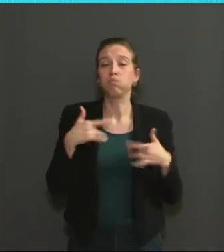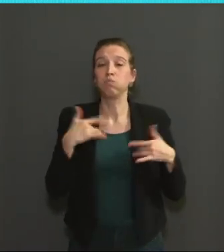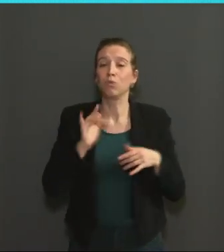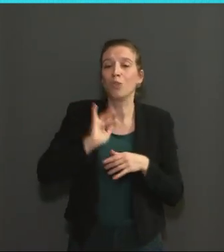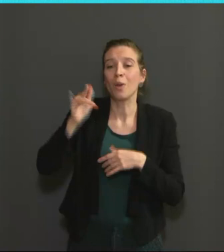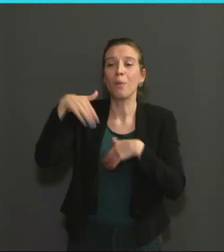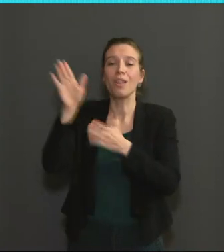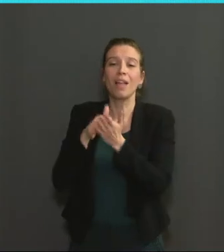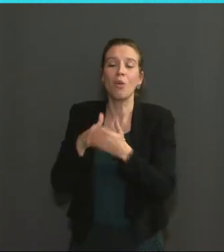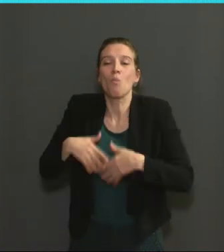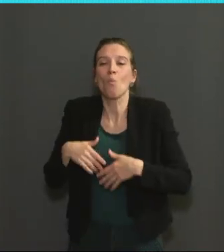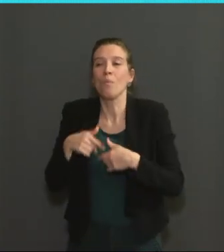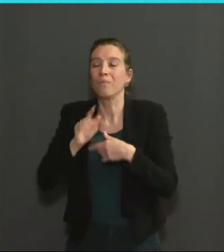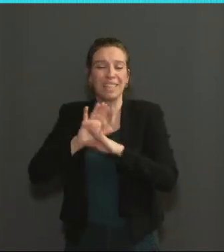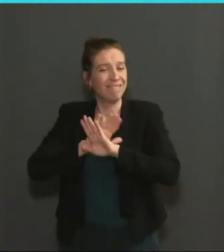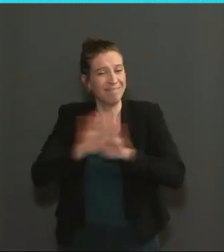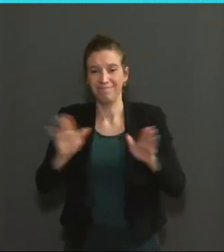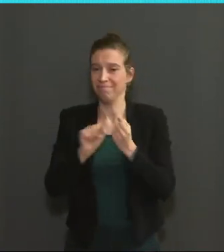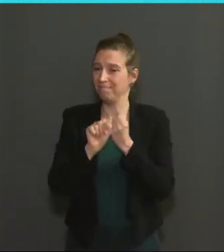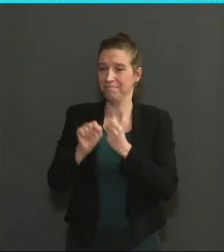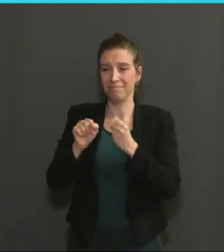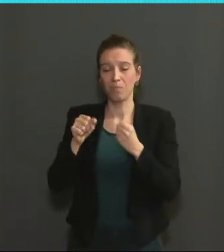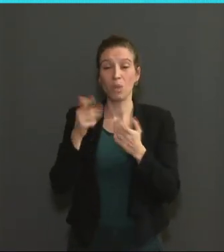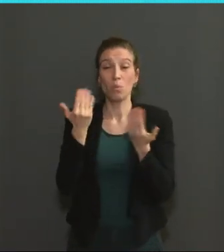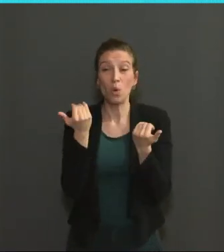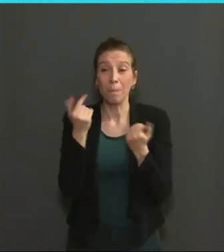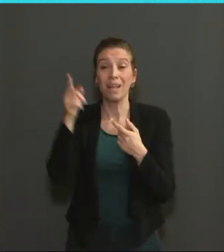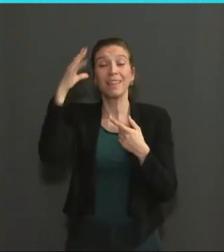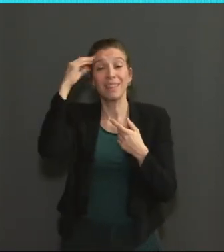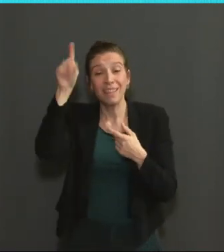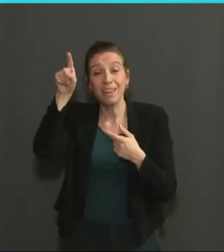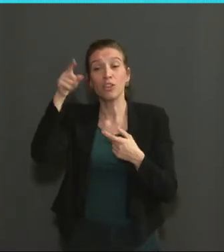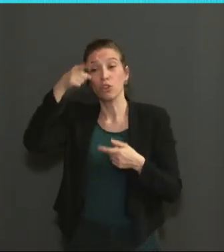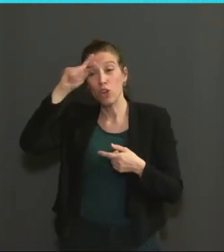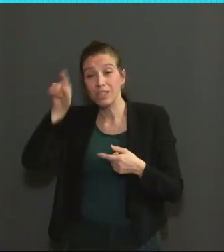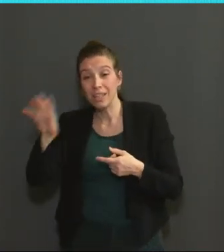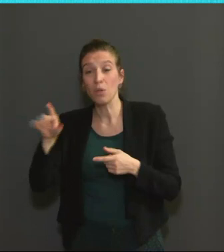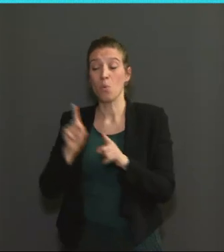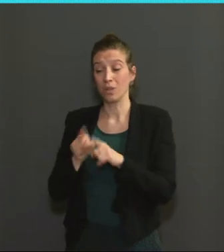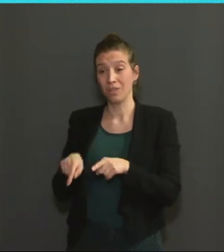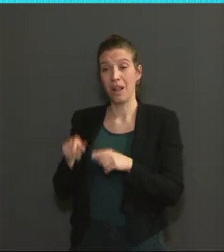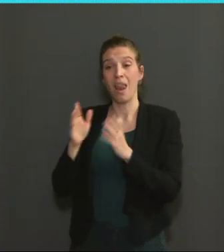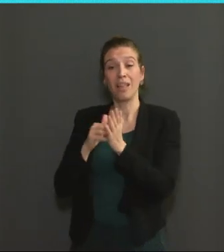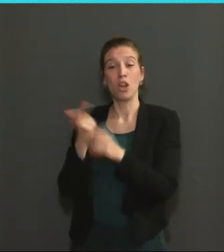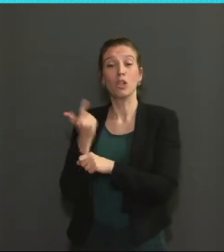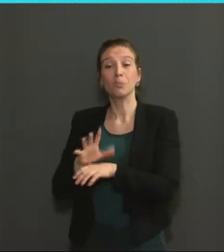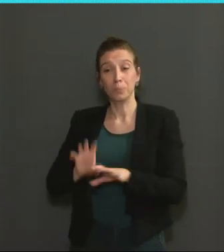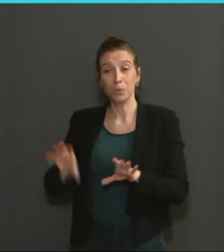ligt de besmettingsgraad een stuk hoger in Nederland Duitsland en in het bijzonder in het grotigdom